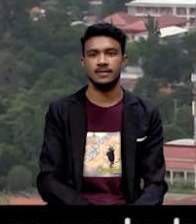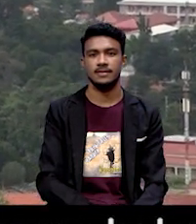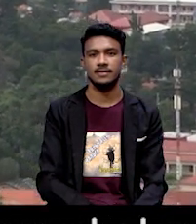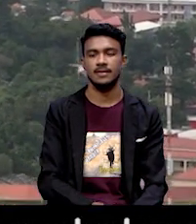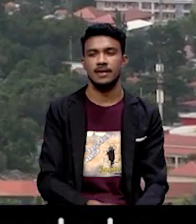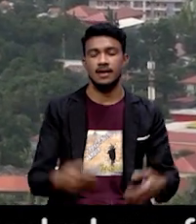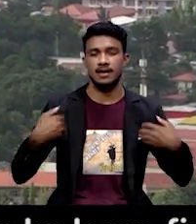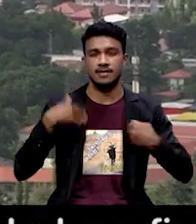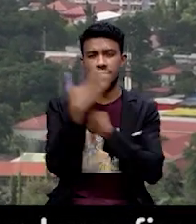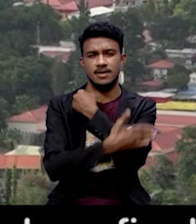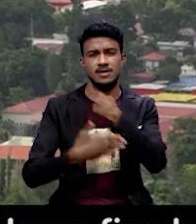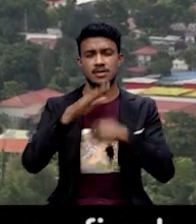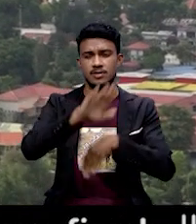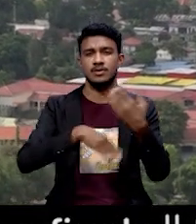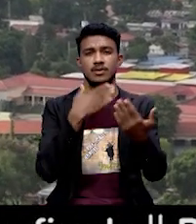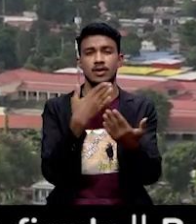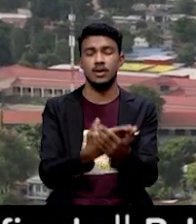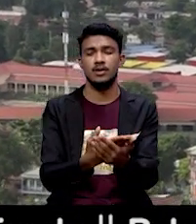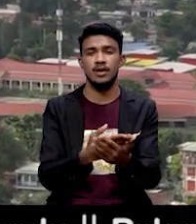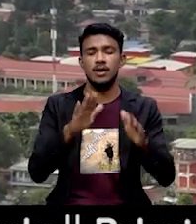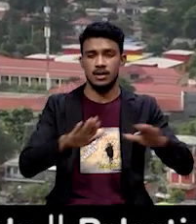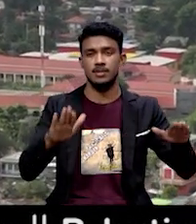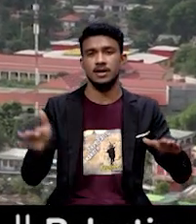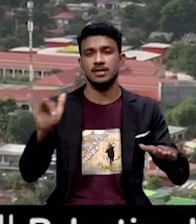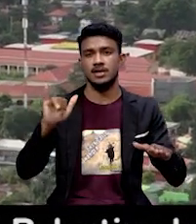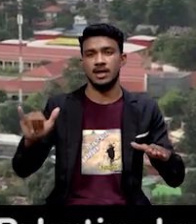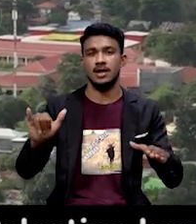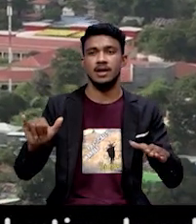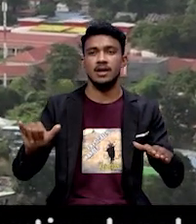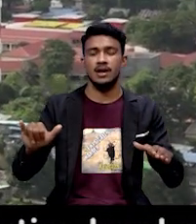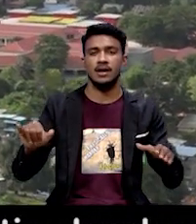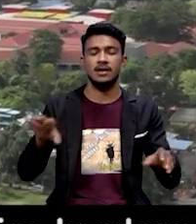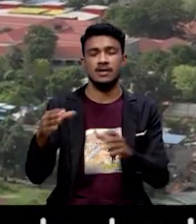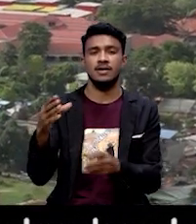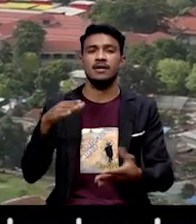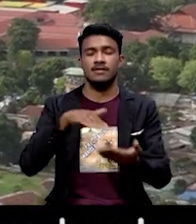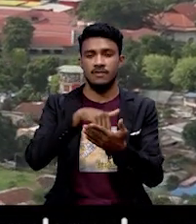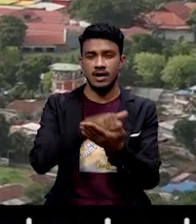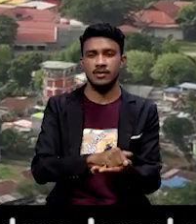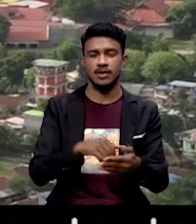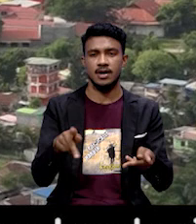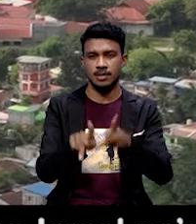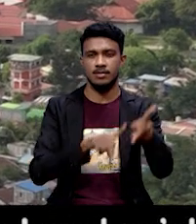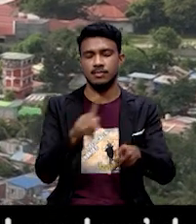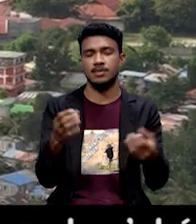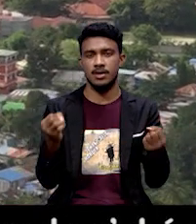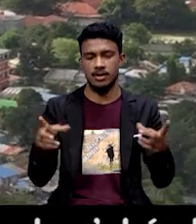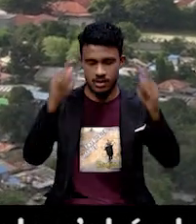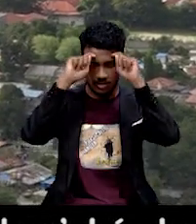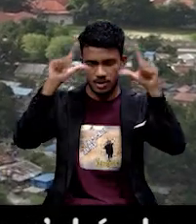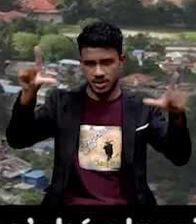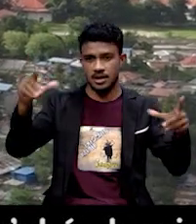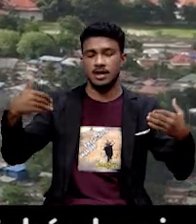Ia nasang hotu-hotu particularmente la barek sira vulnerável ia sociedade. Timor Leste ia populasaun